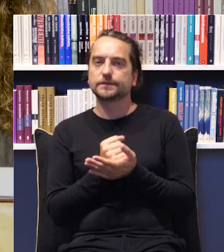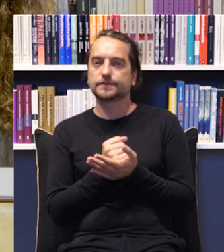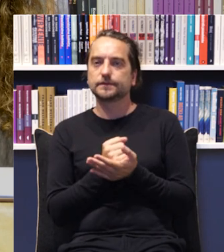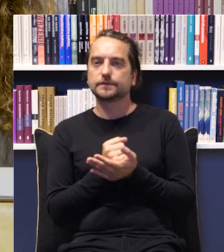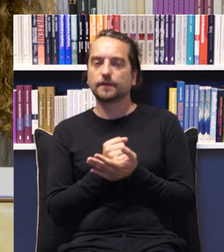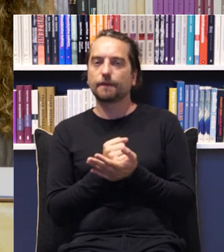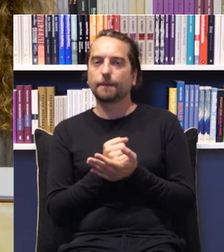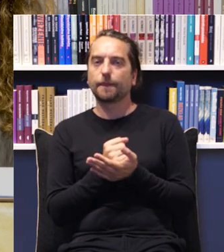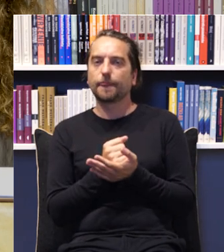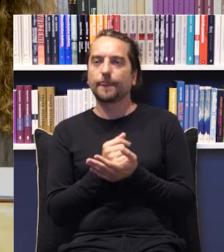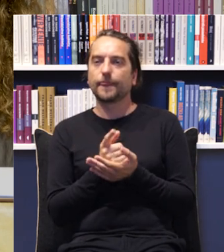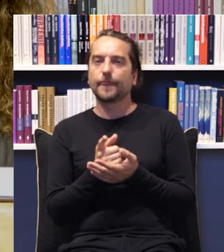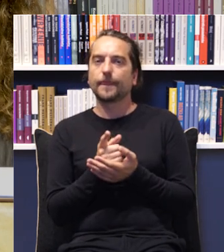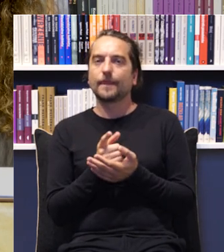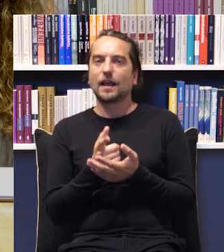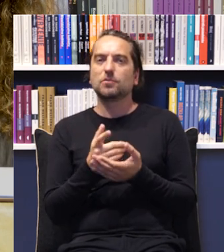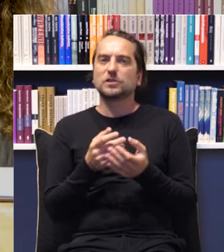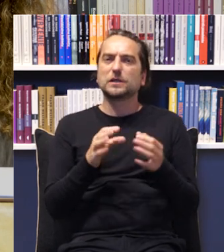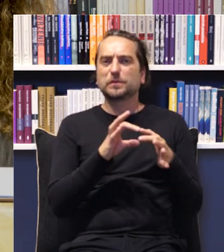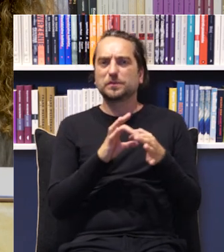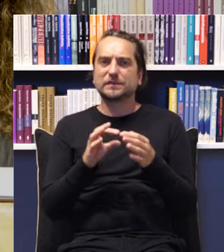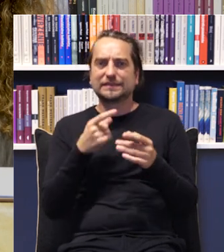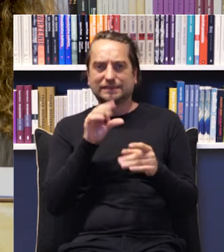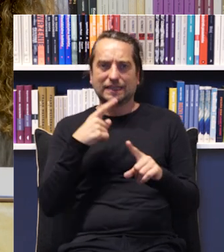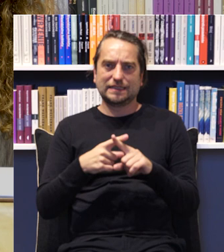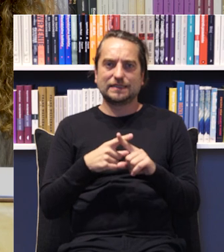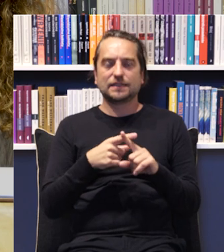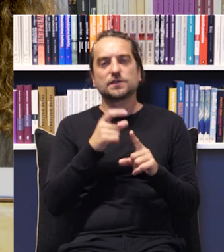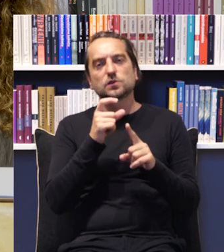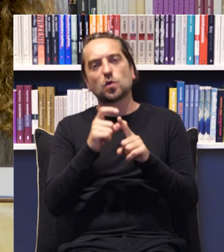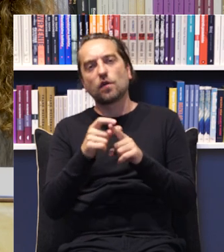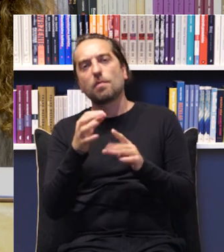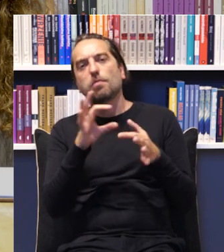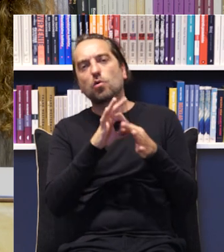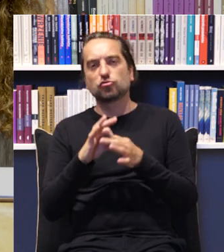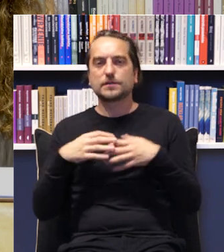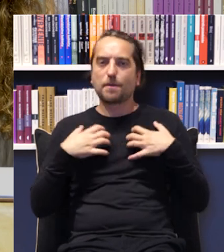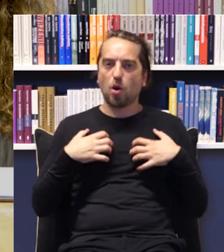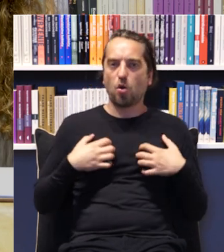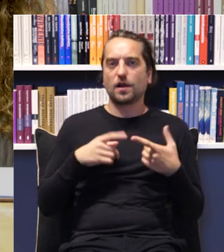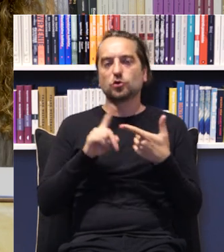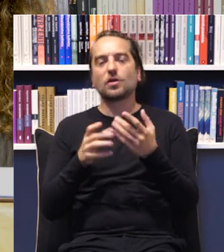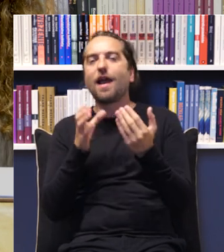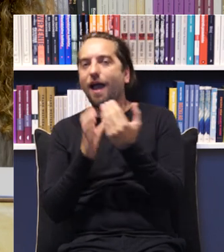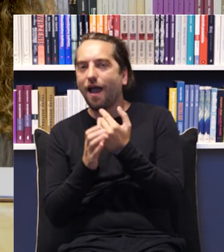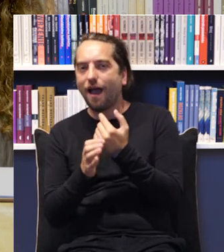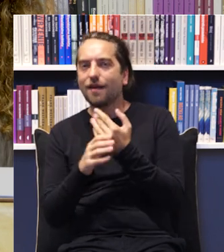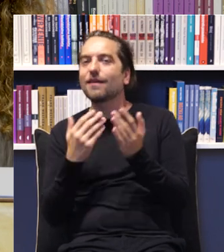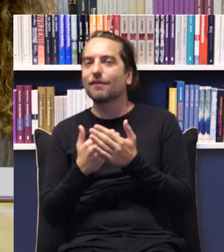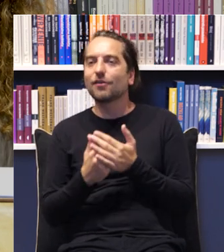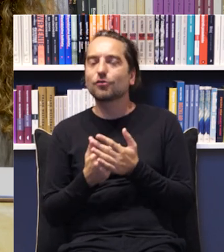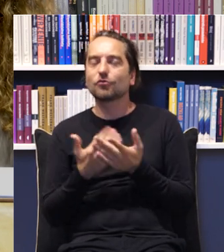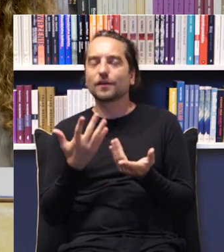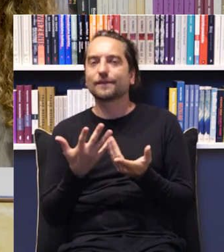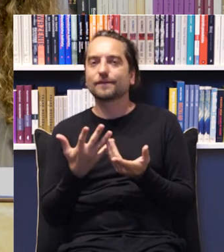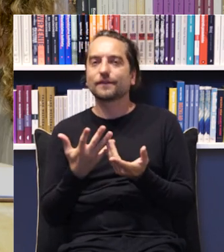w tym zarzucie, tak, że jest albo za bardzo anatomiczny, albo za bardzo wulgarny, to mam wrażenie, że to trochę też wynika z jakiegoś tego